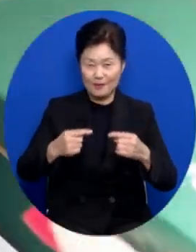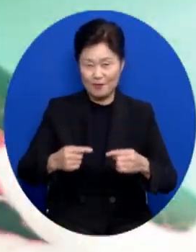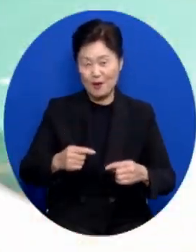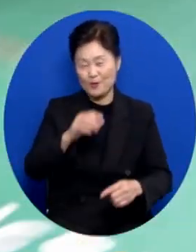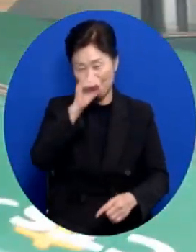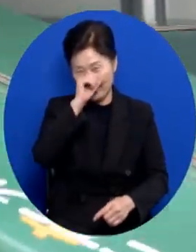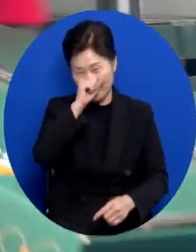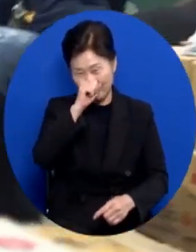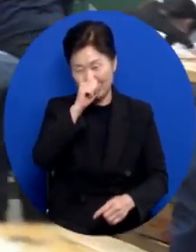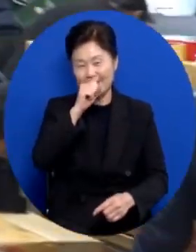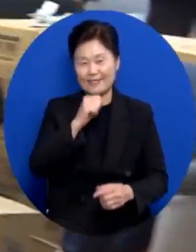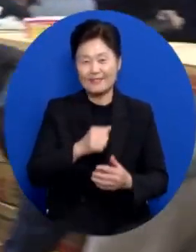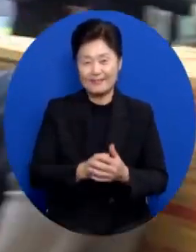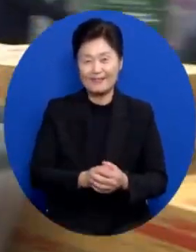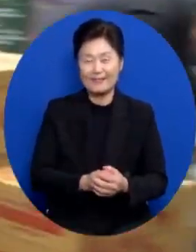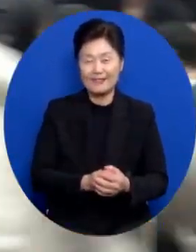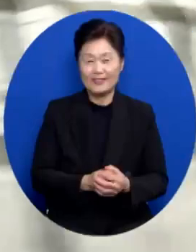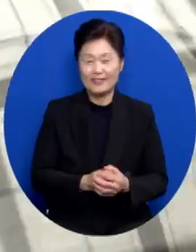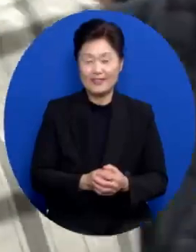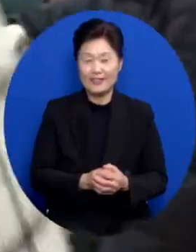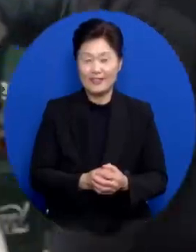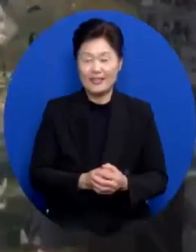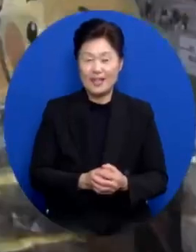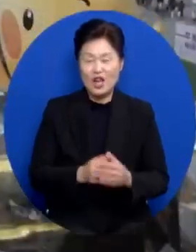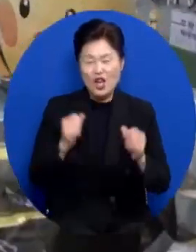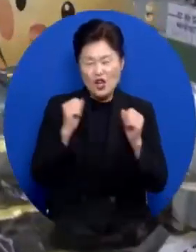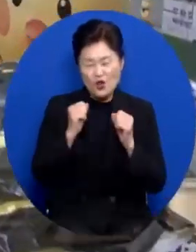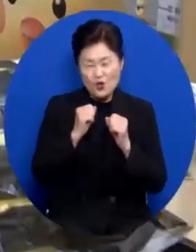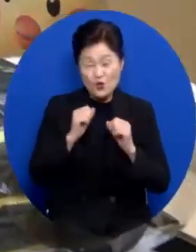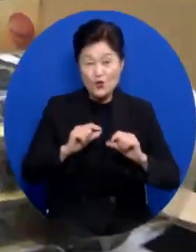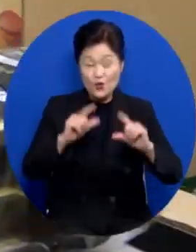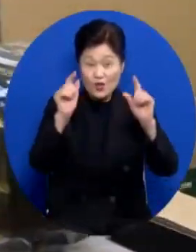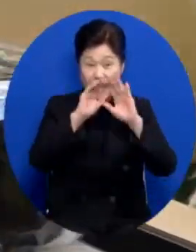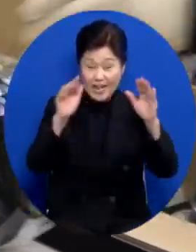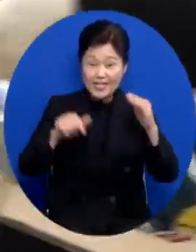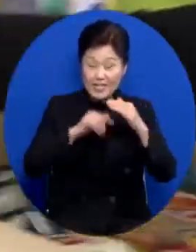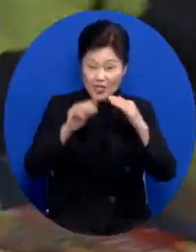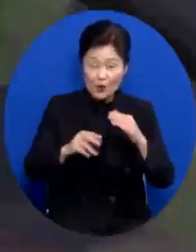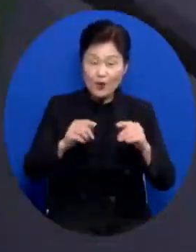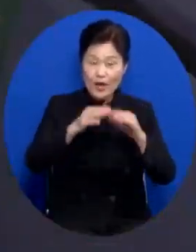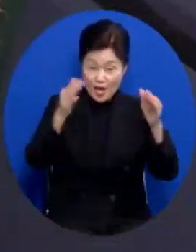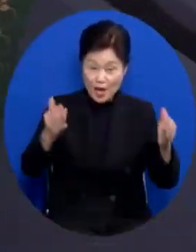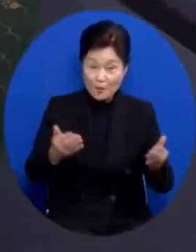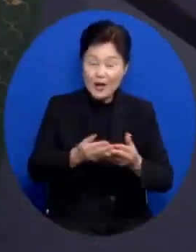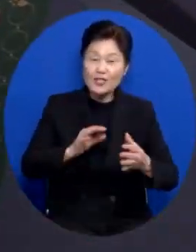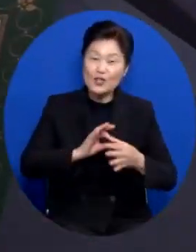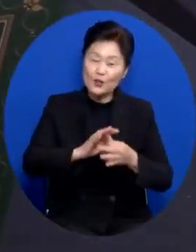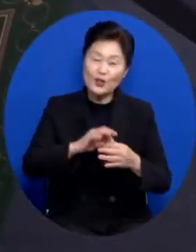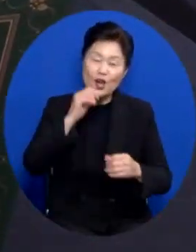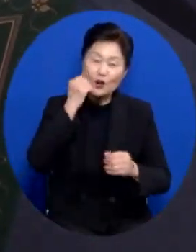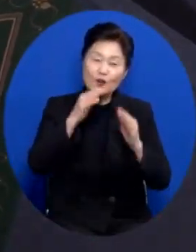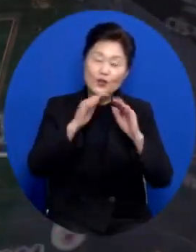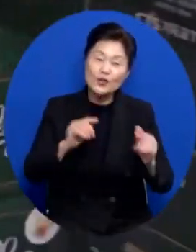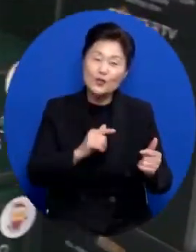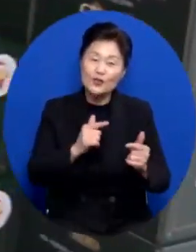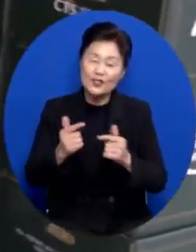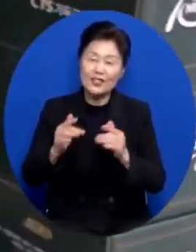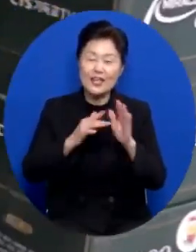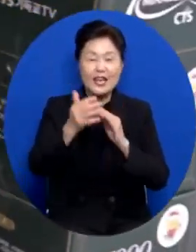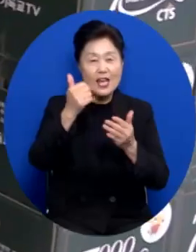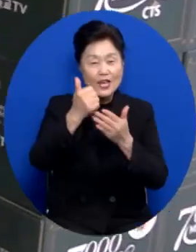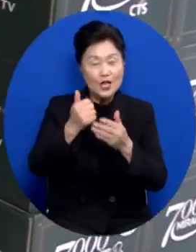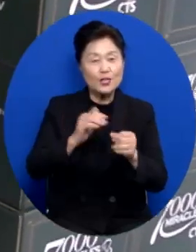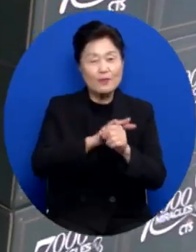참 좋겠다. 성큼 다가온 추운 겨울, 미라클 박스를 통해 소외된 이웃들에게 예수님의 사랑이